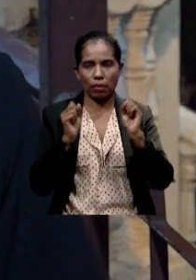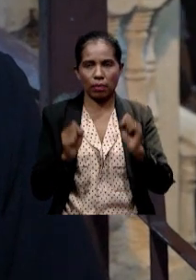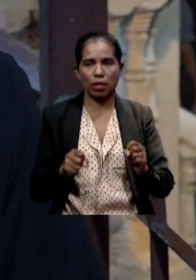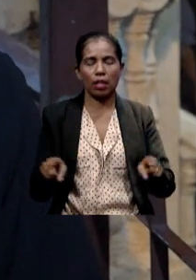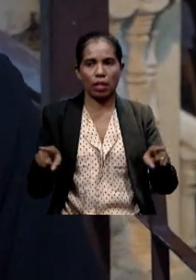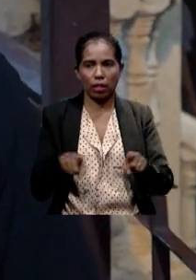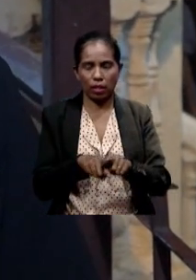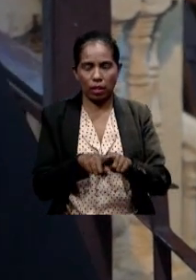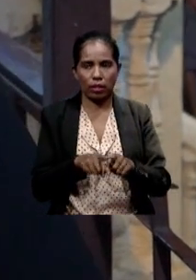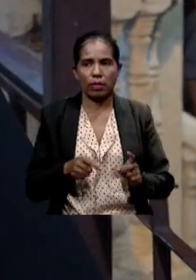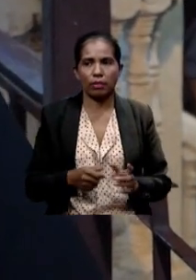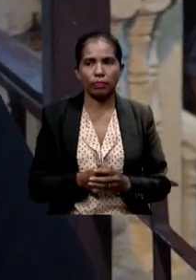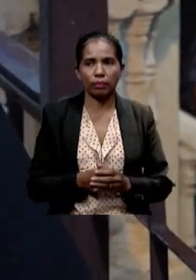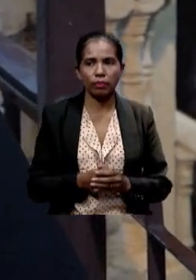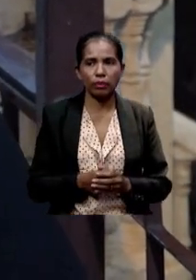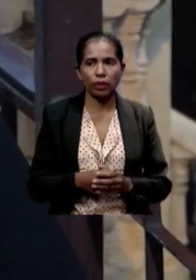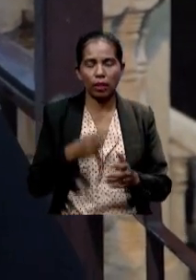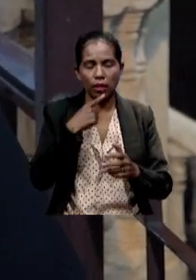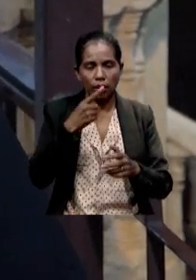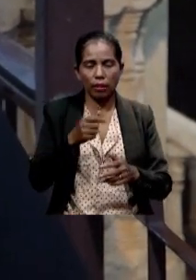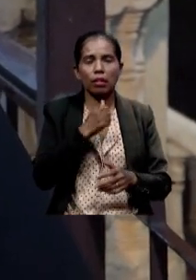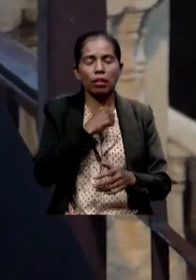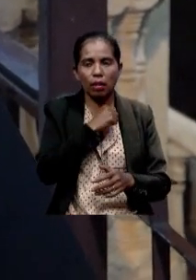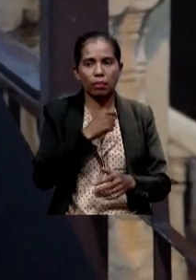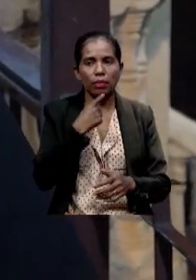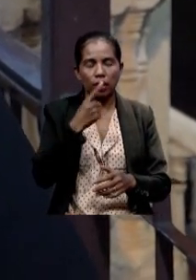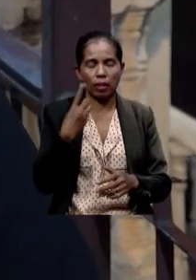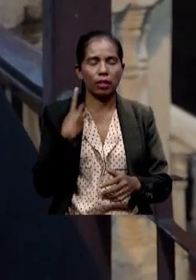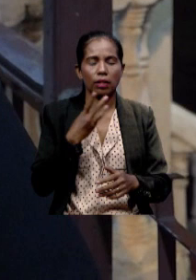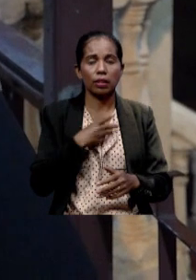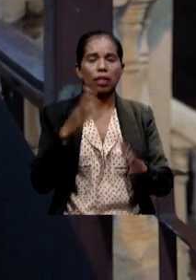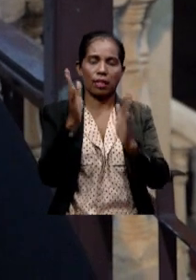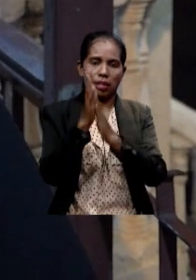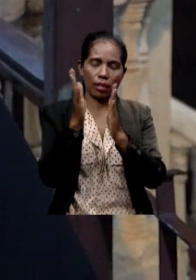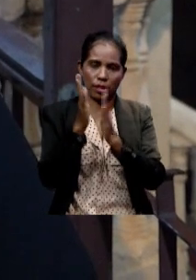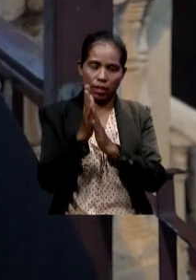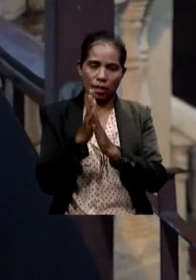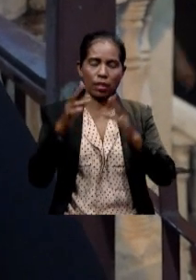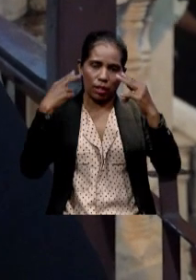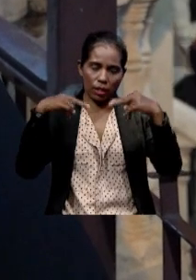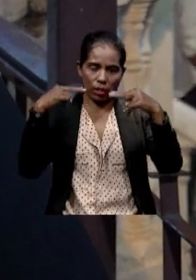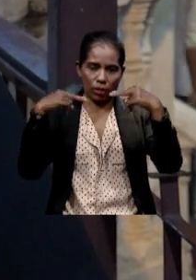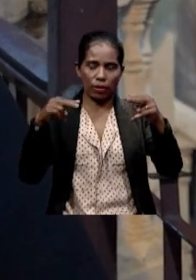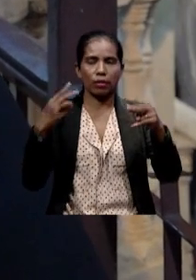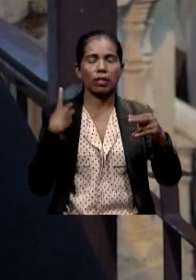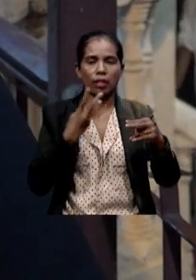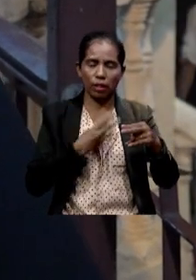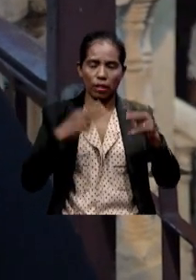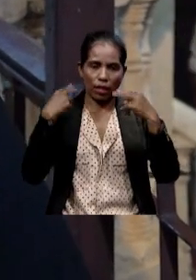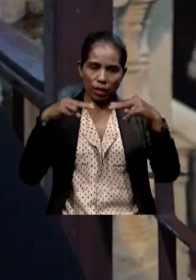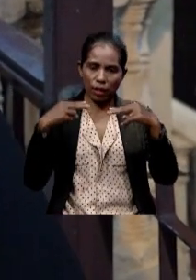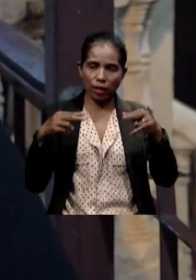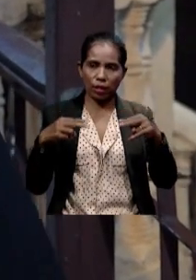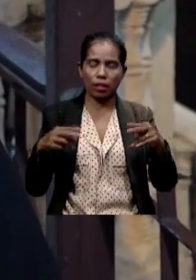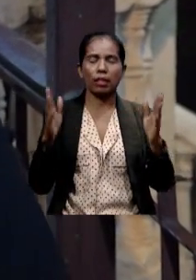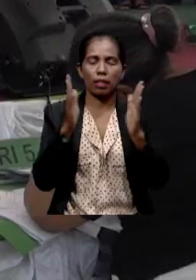ohin amudehan ita hahine hanano ida nebe maka ita hanano ne kata